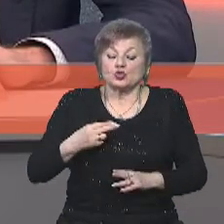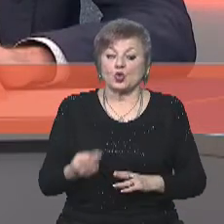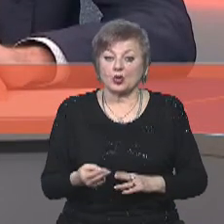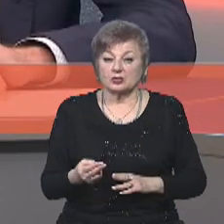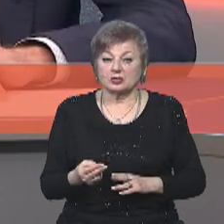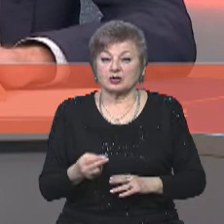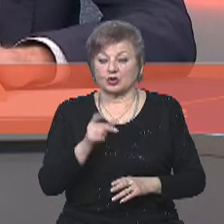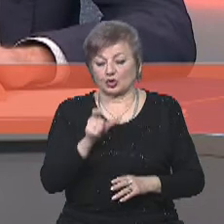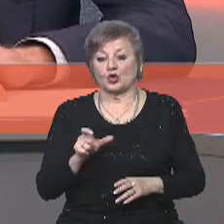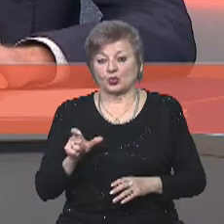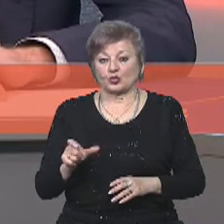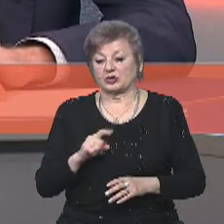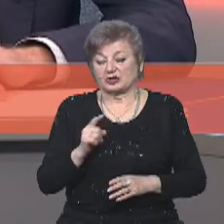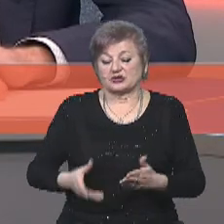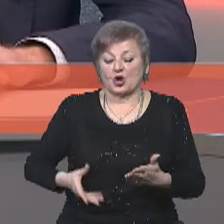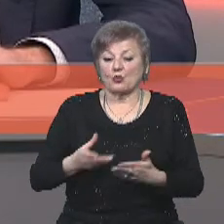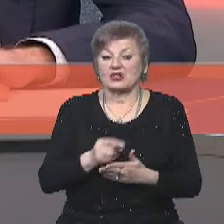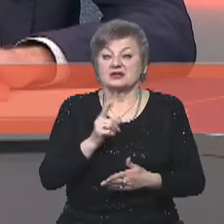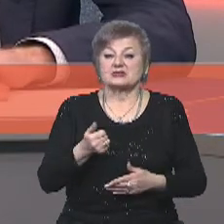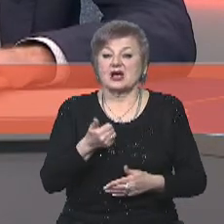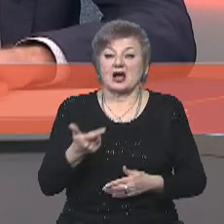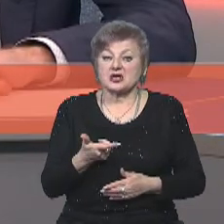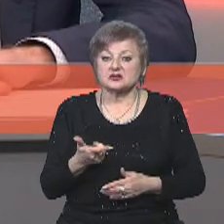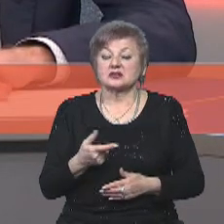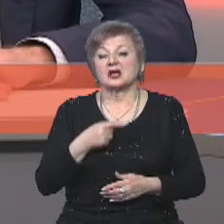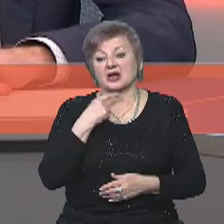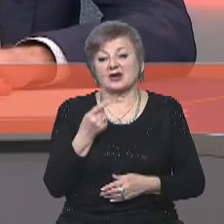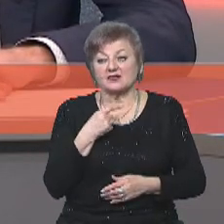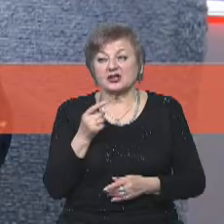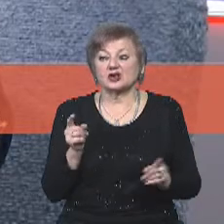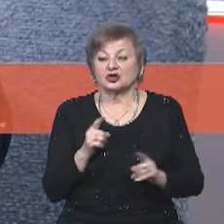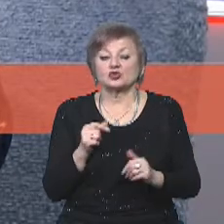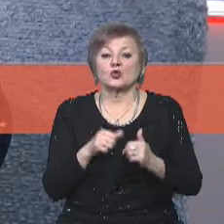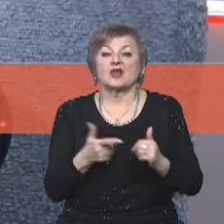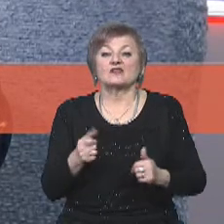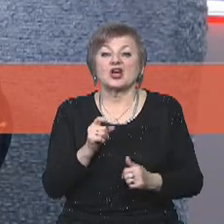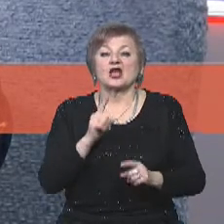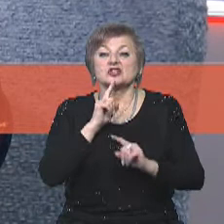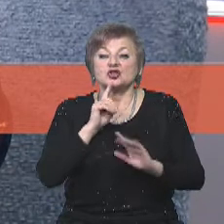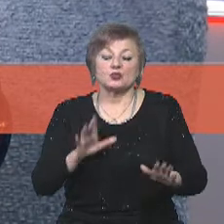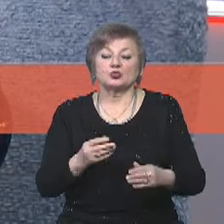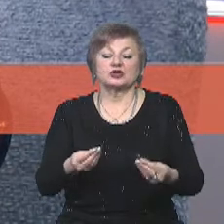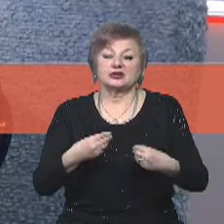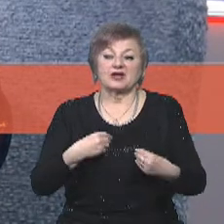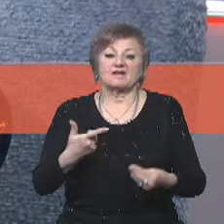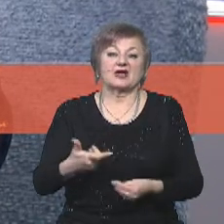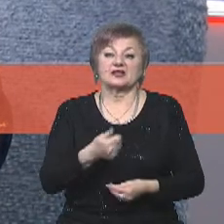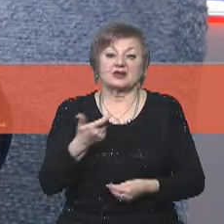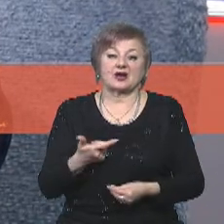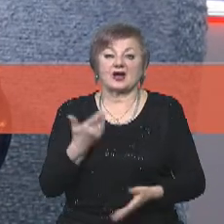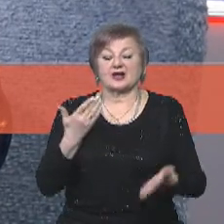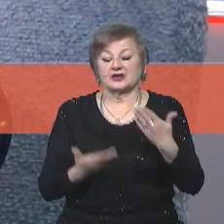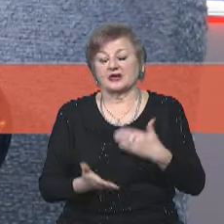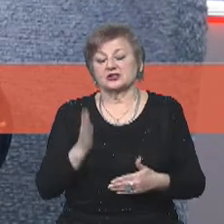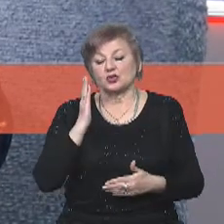заборгованість населення, зокрема, оплати за газ. І говорилося про те, що «Нафтогаз» більше не буде відпускати нам газ. Є якісь